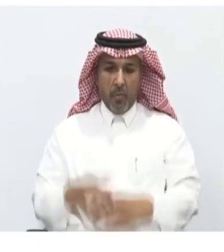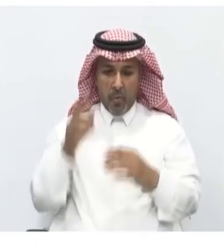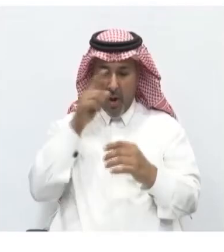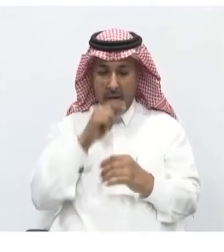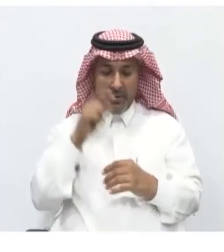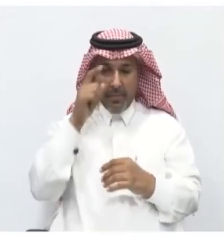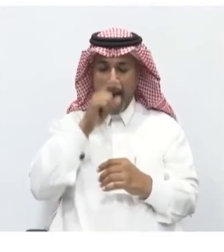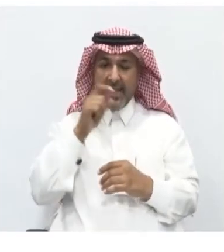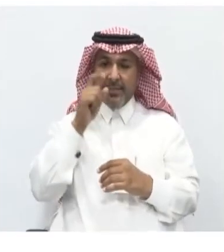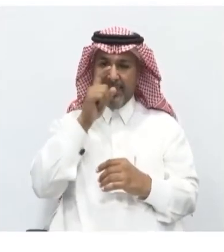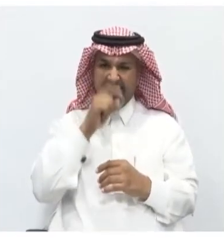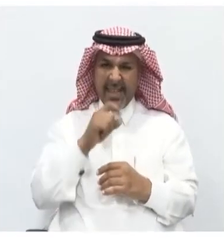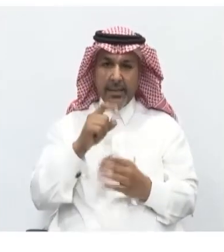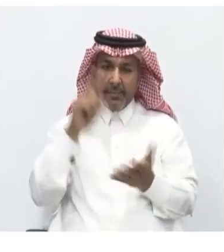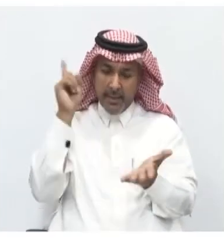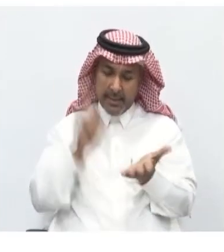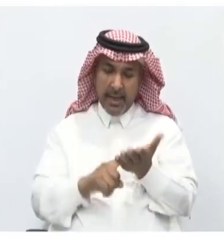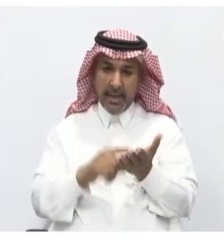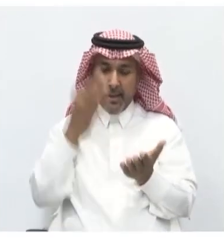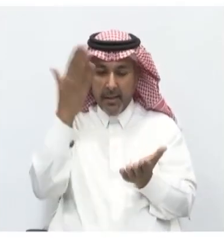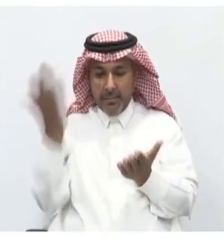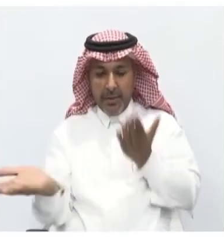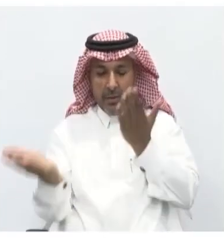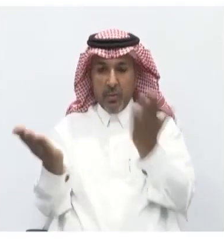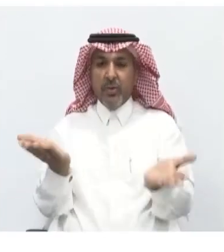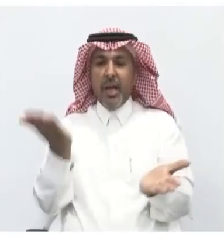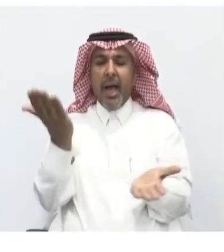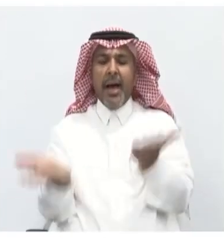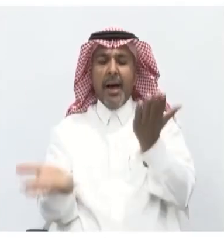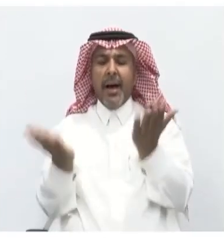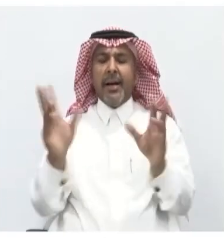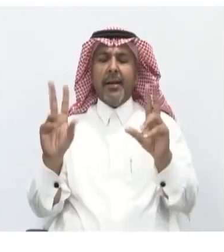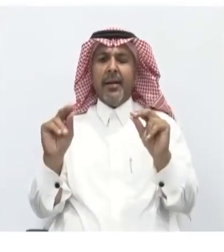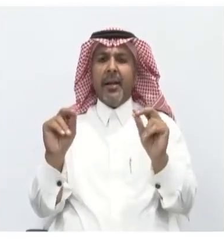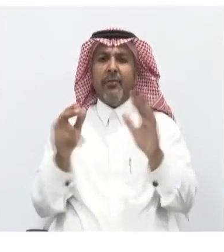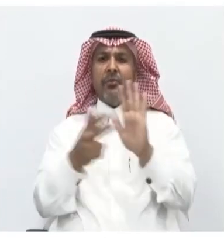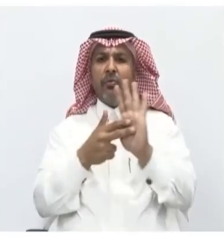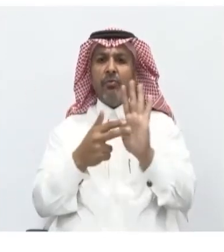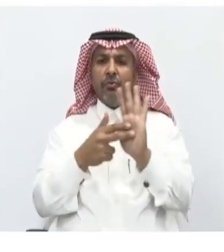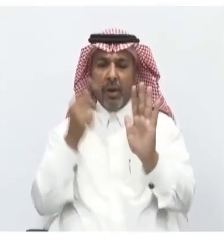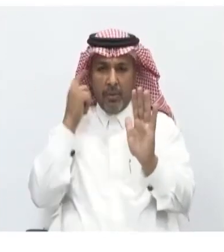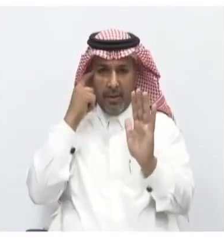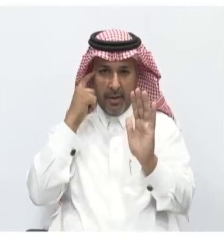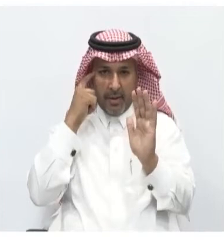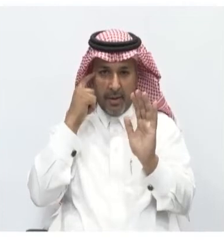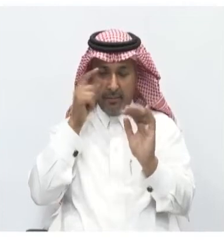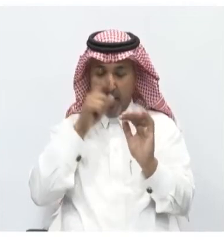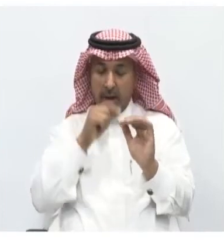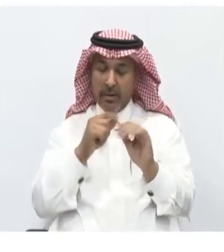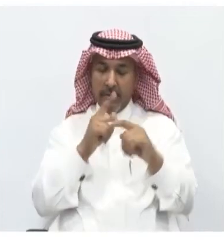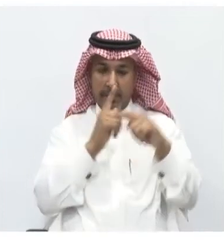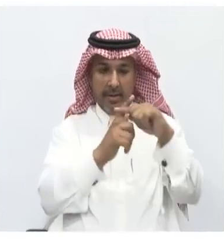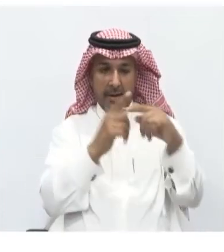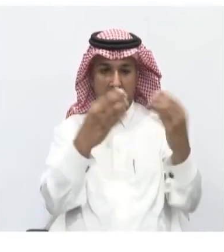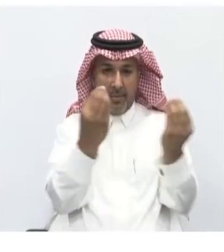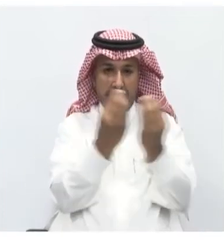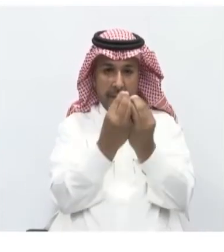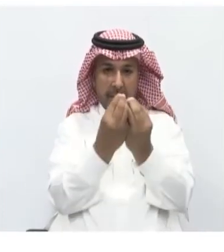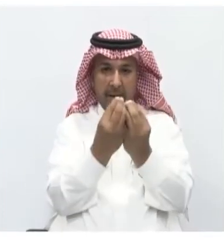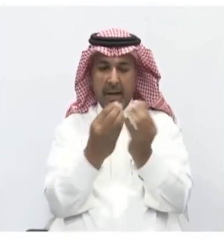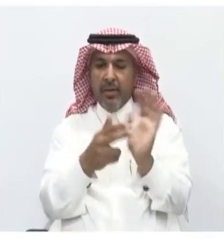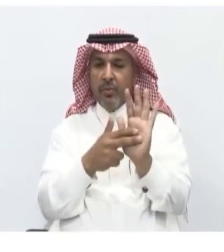المواد الناتجه والجدول 2 1 يوضح او يلخص العلاقات التي يمكن ان تحددها المعادله